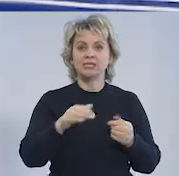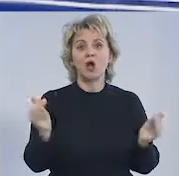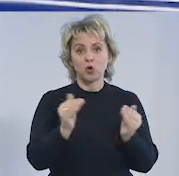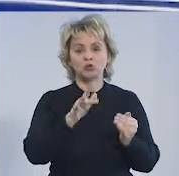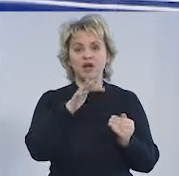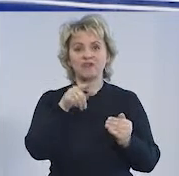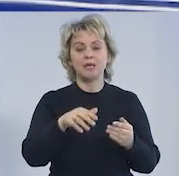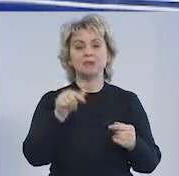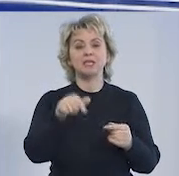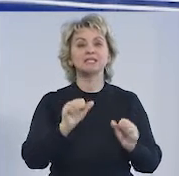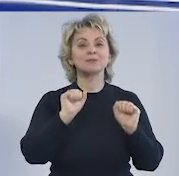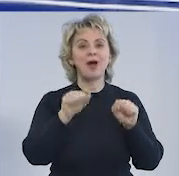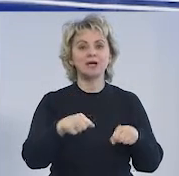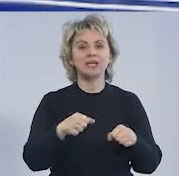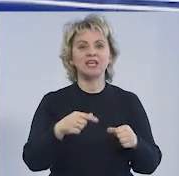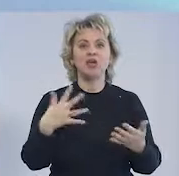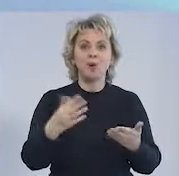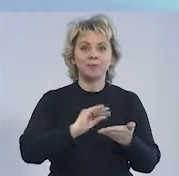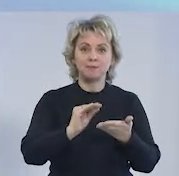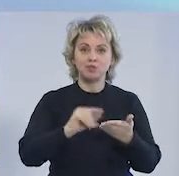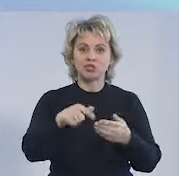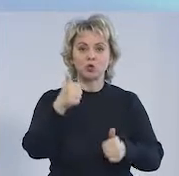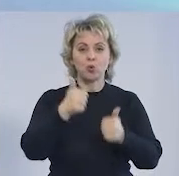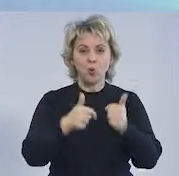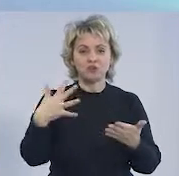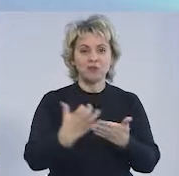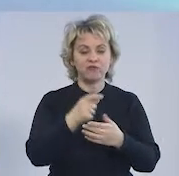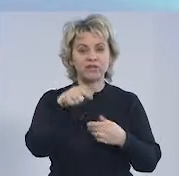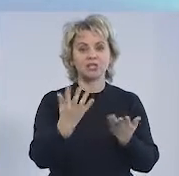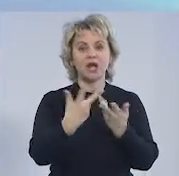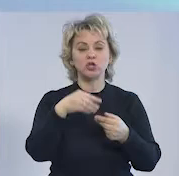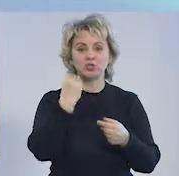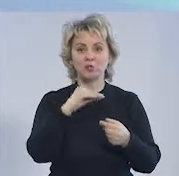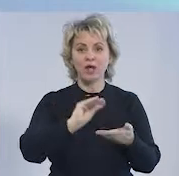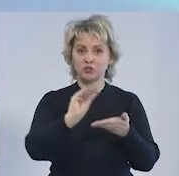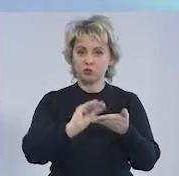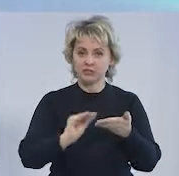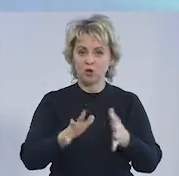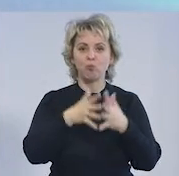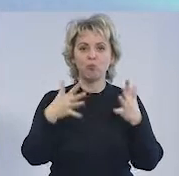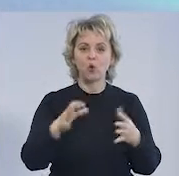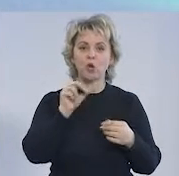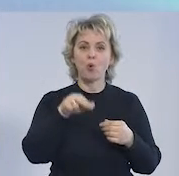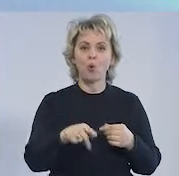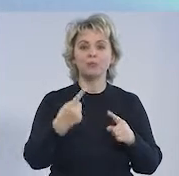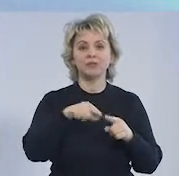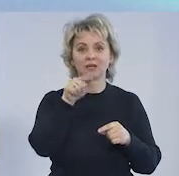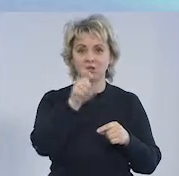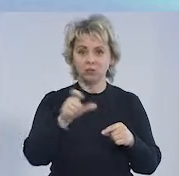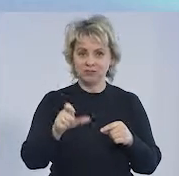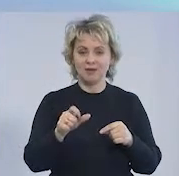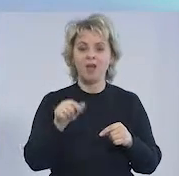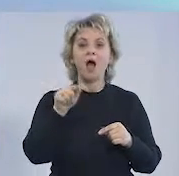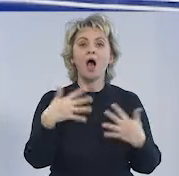достаточно короткий период времени и смогли обыграть в конкурсах по количеству и качеству статей более опытных википедистов.